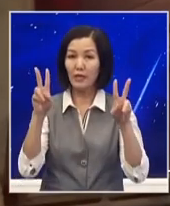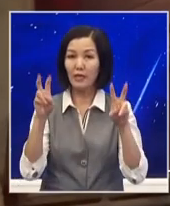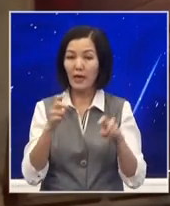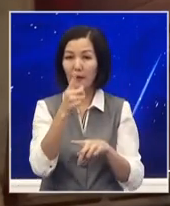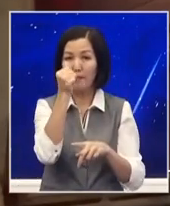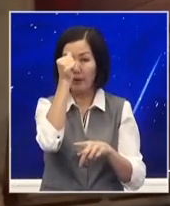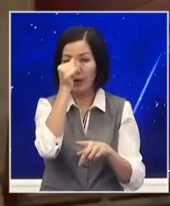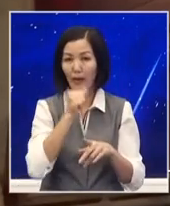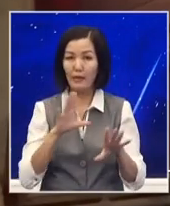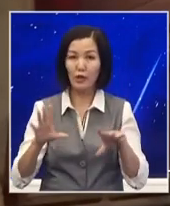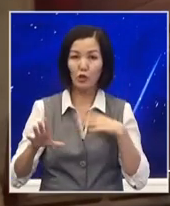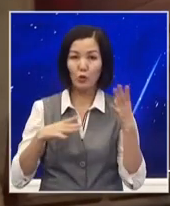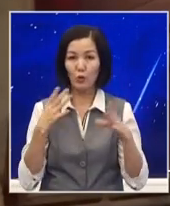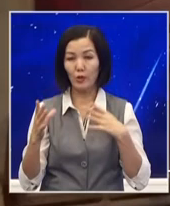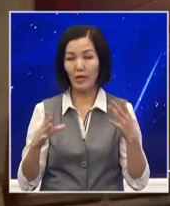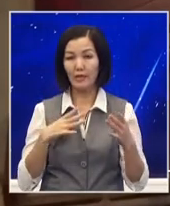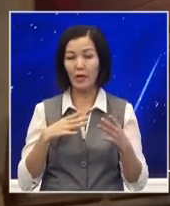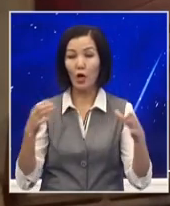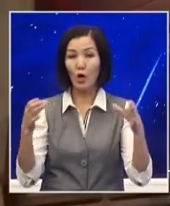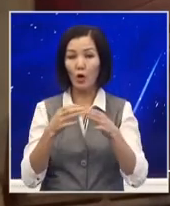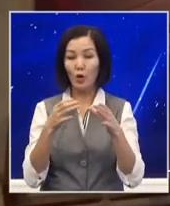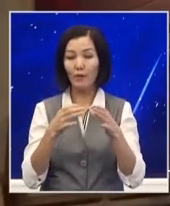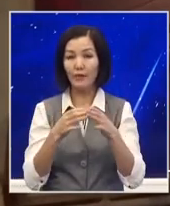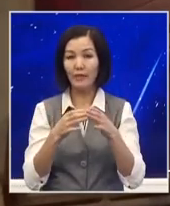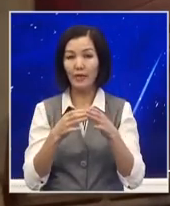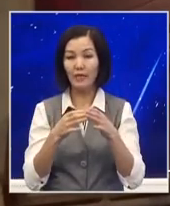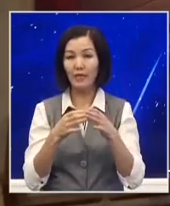уақыт көлемінде алдық. Және де құрамымызда